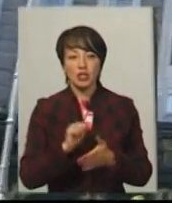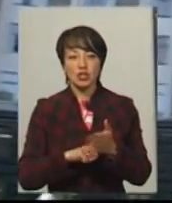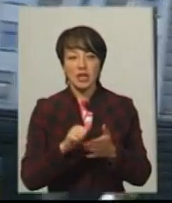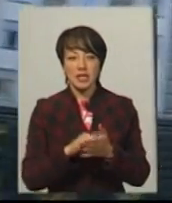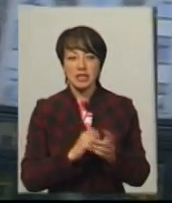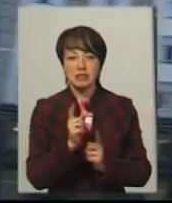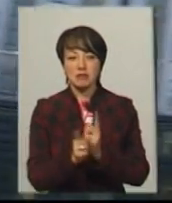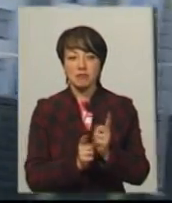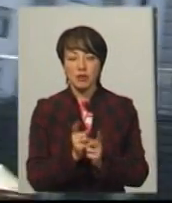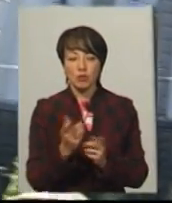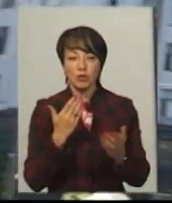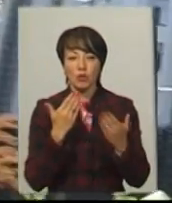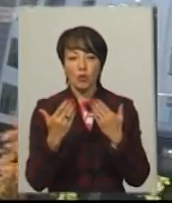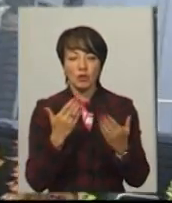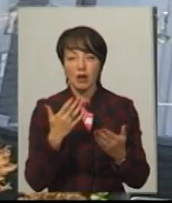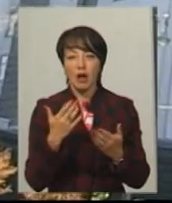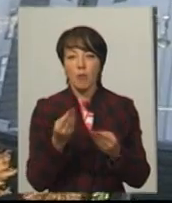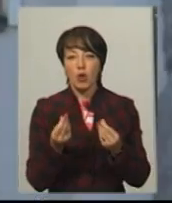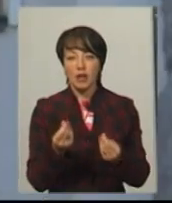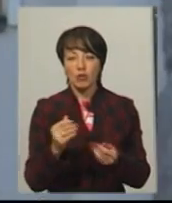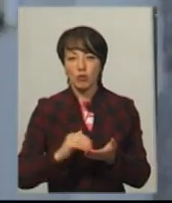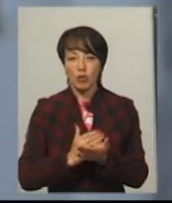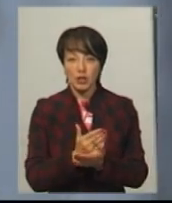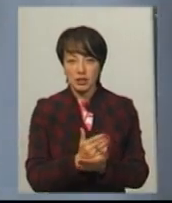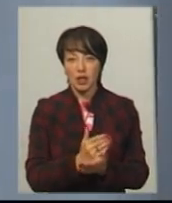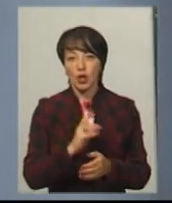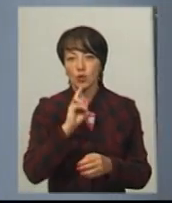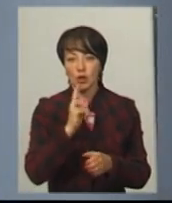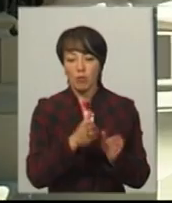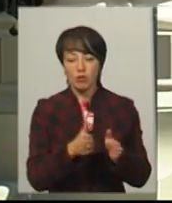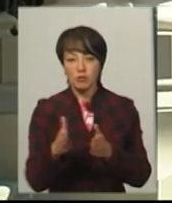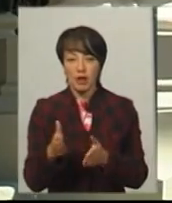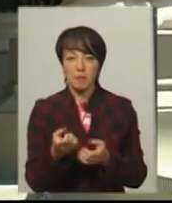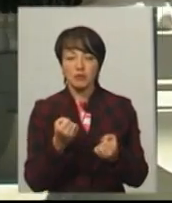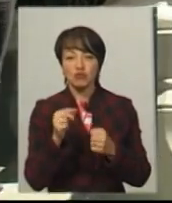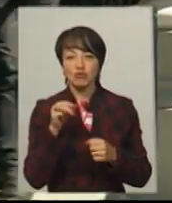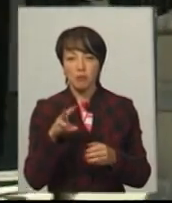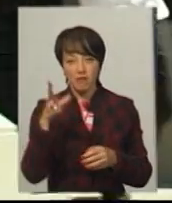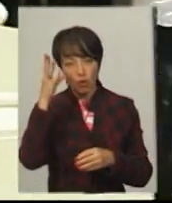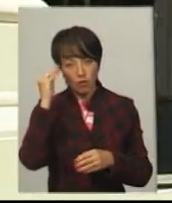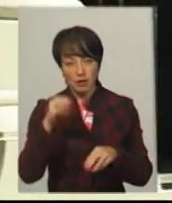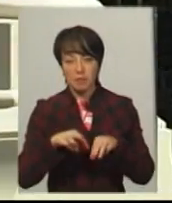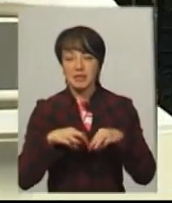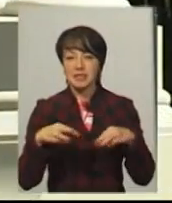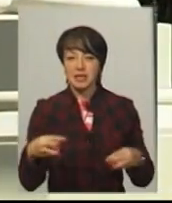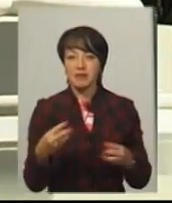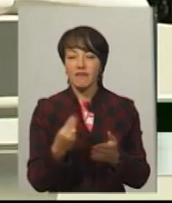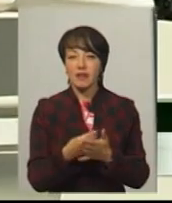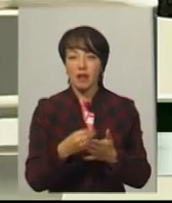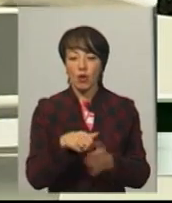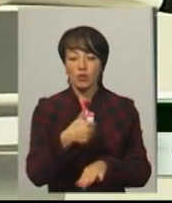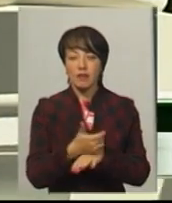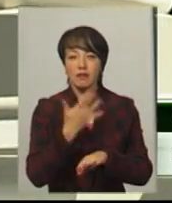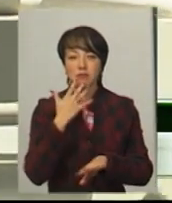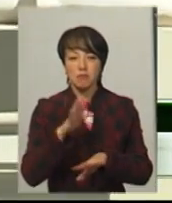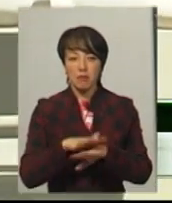монетарної політики Нацбанку, другий рік поспіль гривня є міцнішою, ніж враховано в бюджеті. Раніше на критику Міністерства фінансів очільник Національного